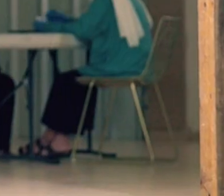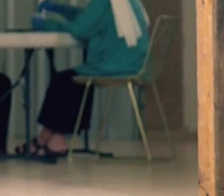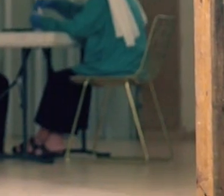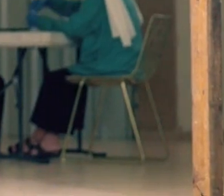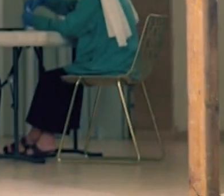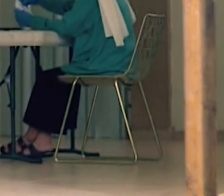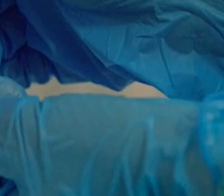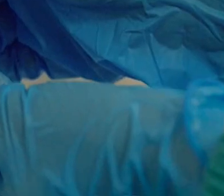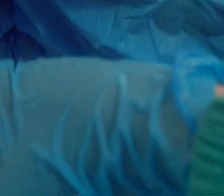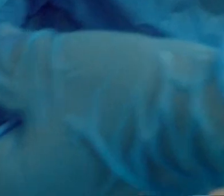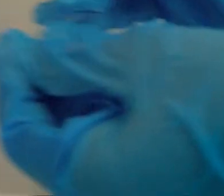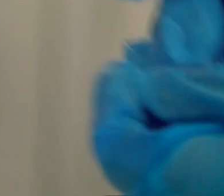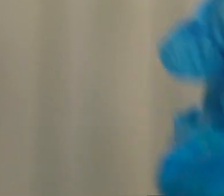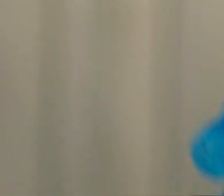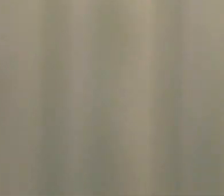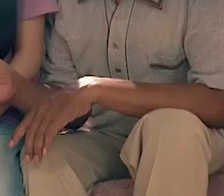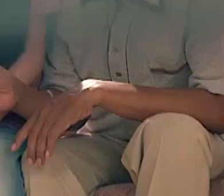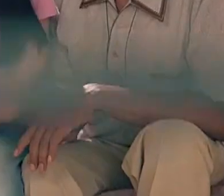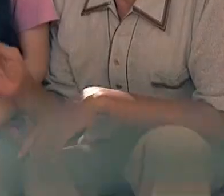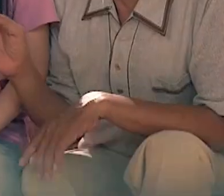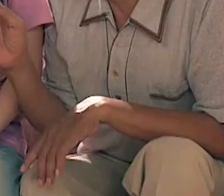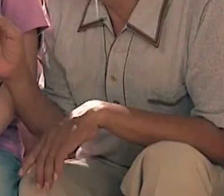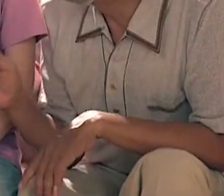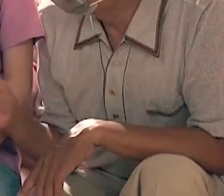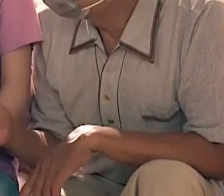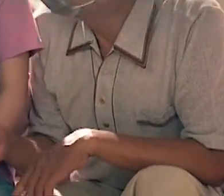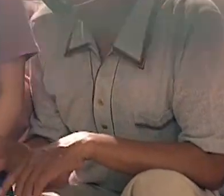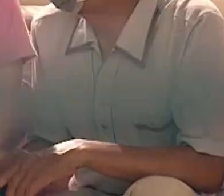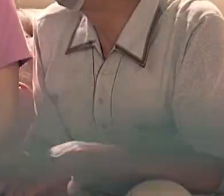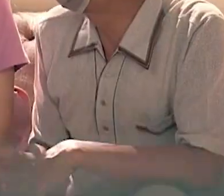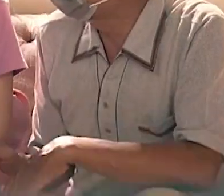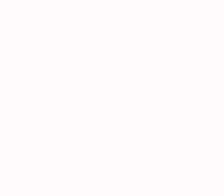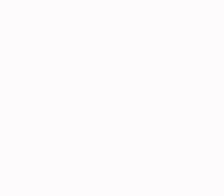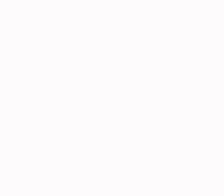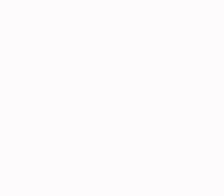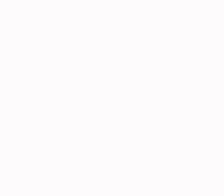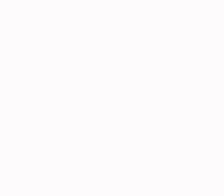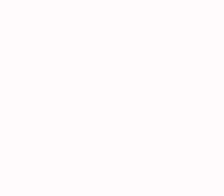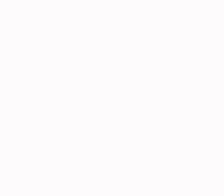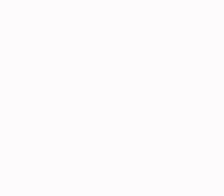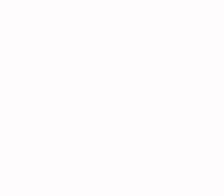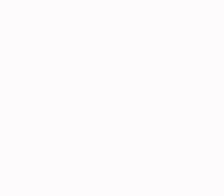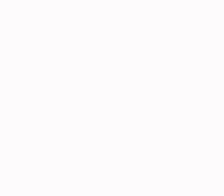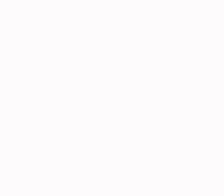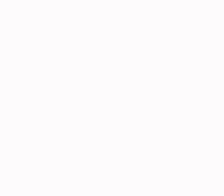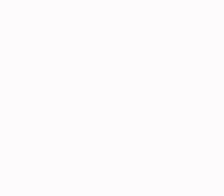lengkap demi imunitasmu. Kita percaya kita pasti bisa.